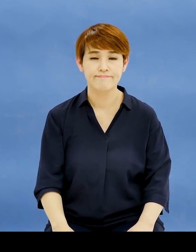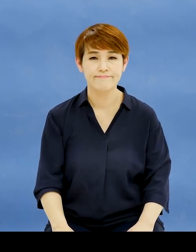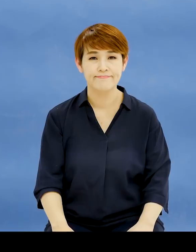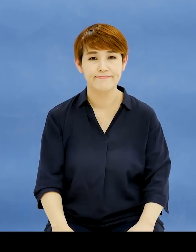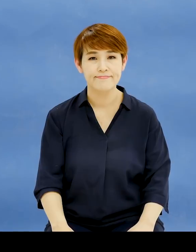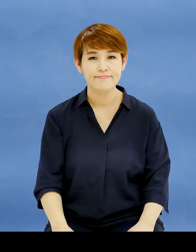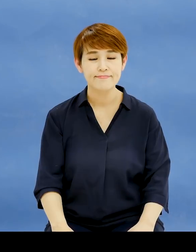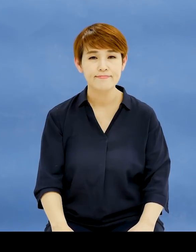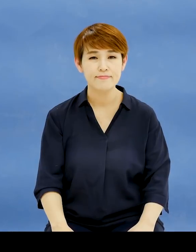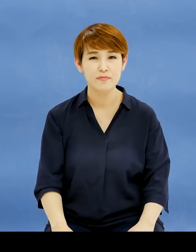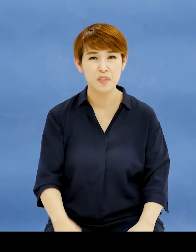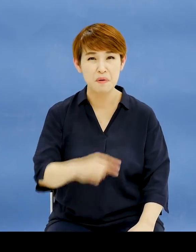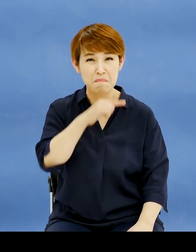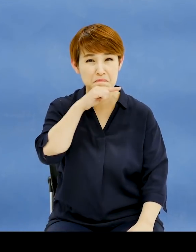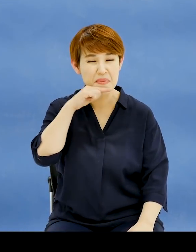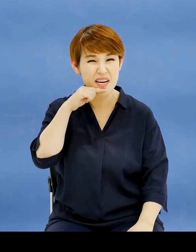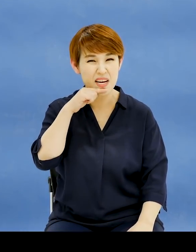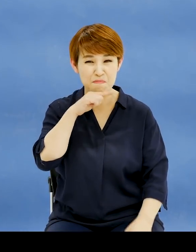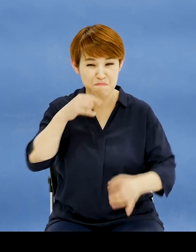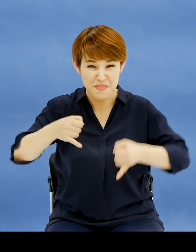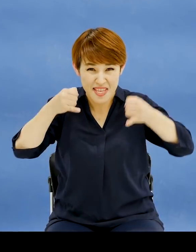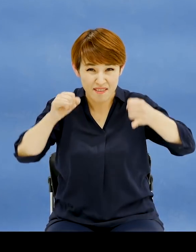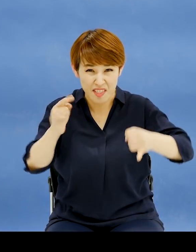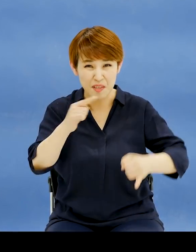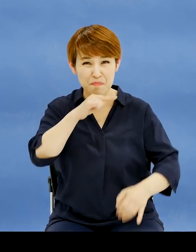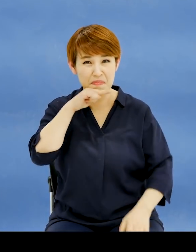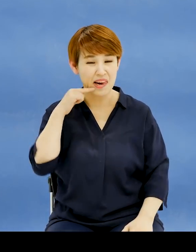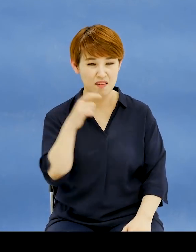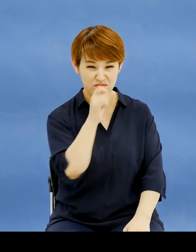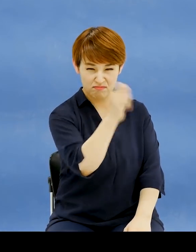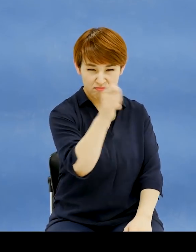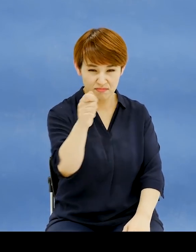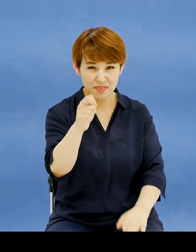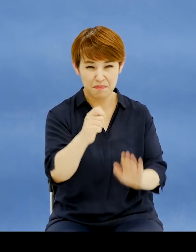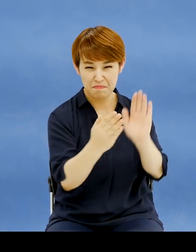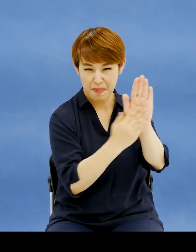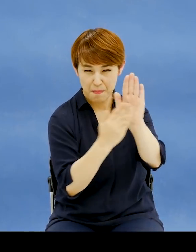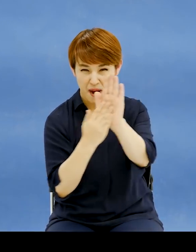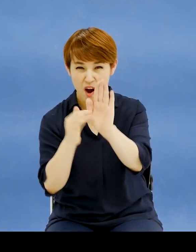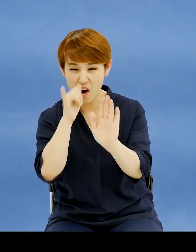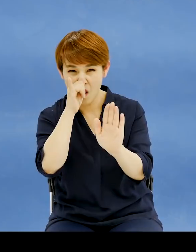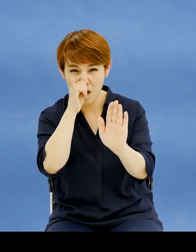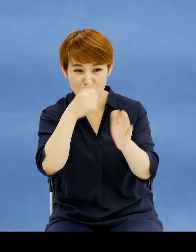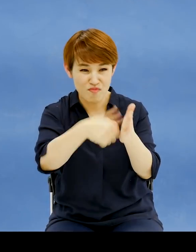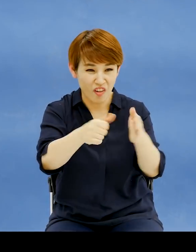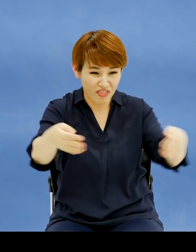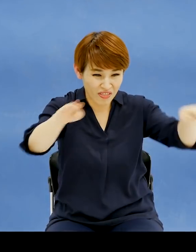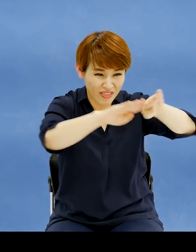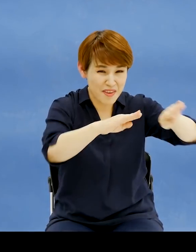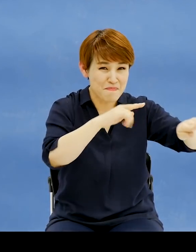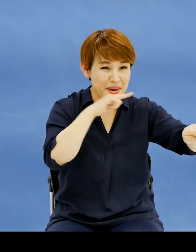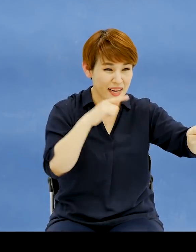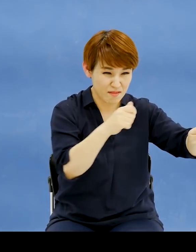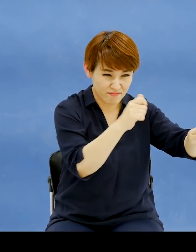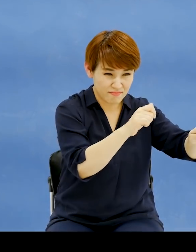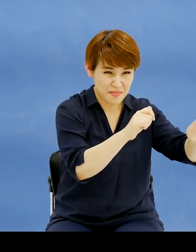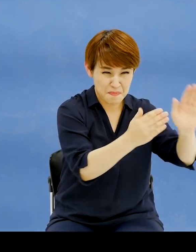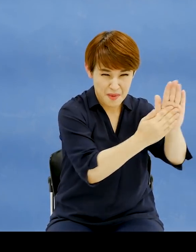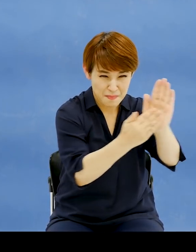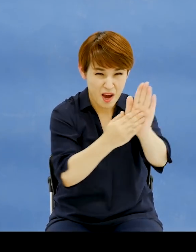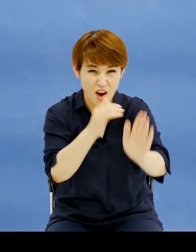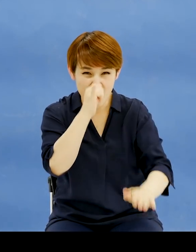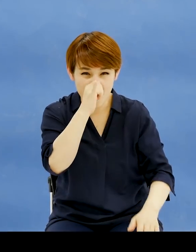해보면서 네. 하고 또 이 빨간 딱지를 한 2번 붙여보니까요. 네. 지금 제가 저희 교회에서